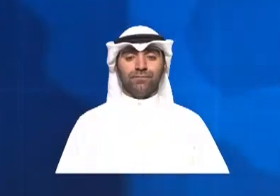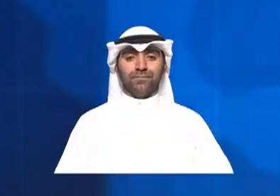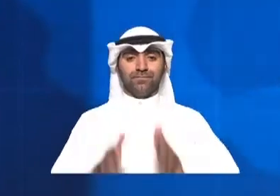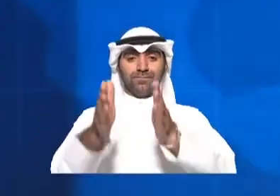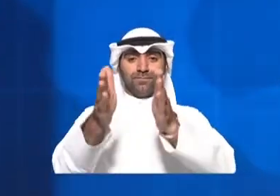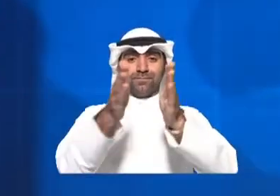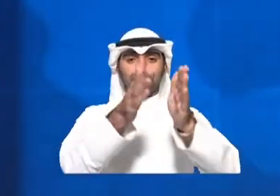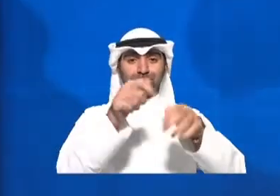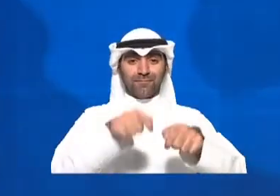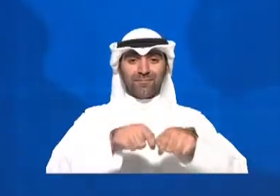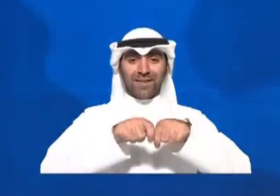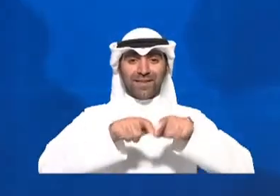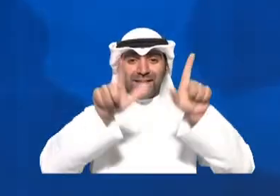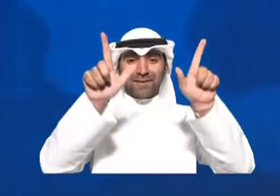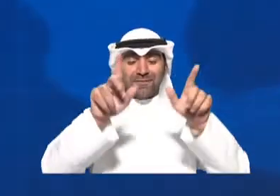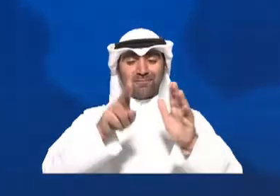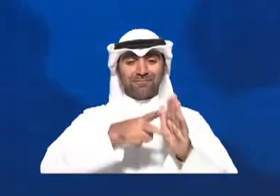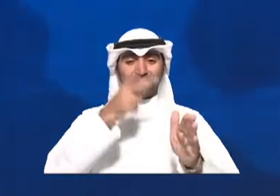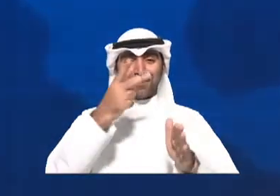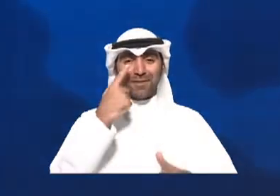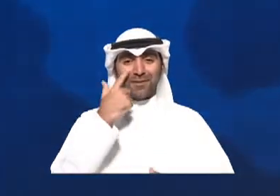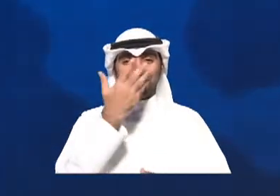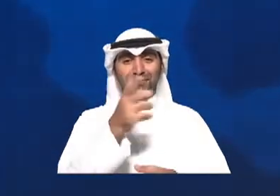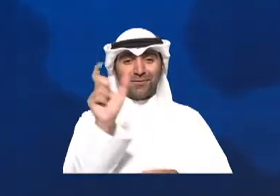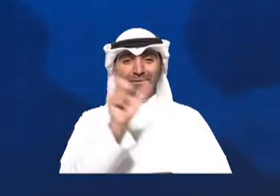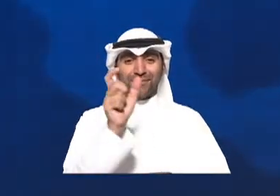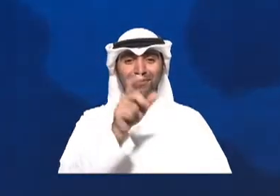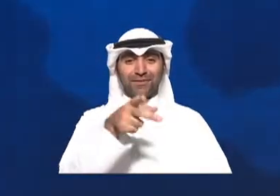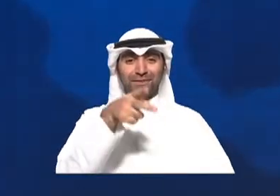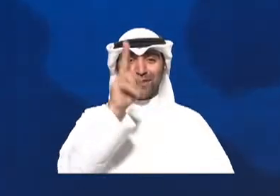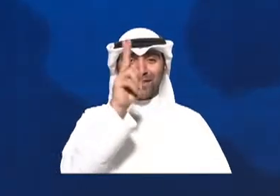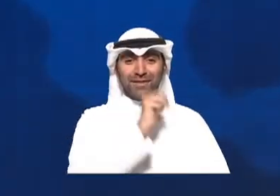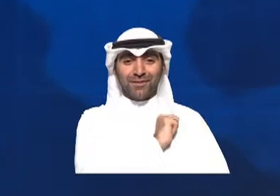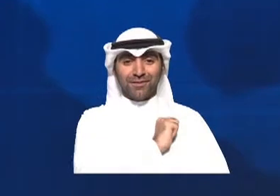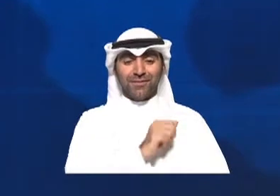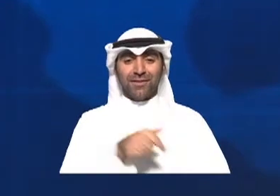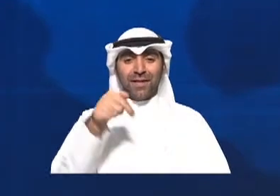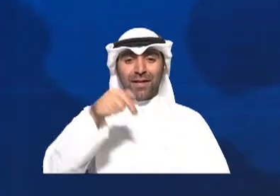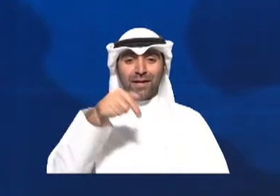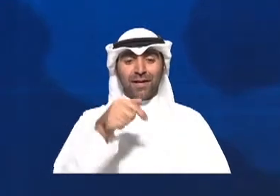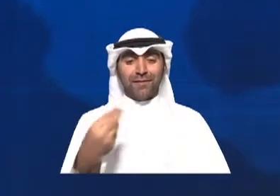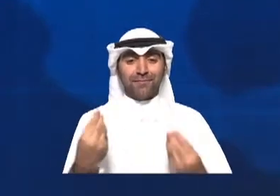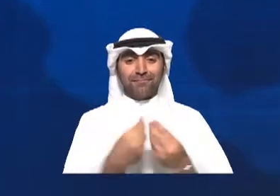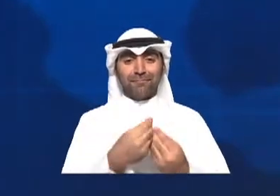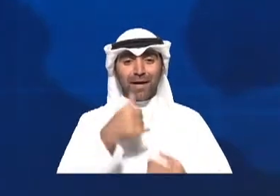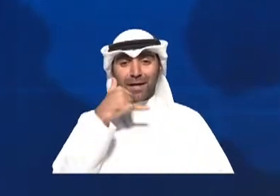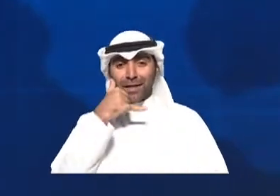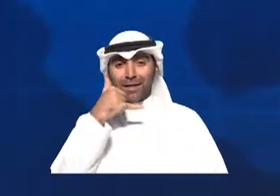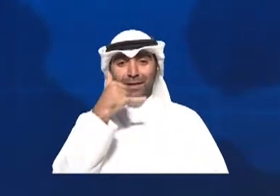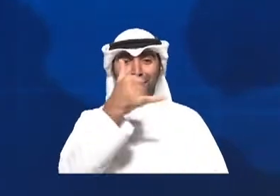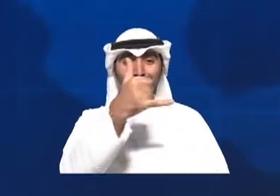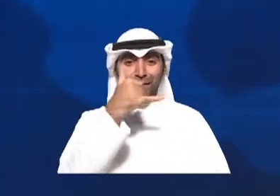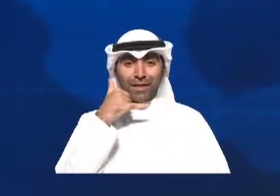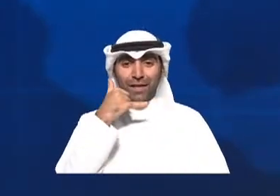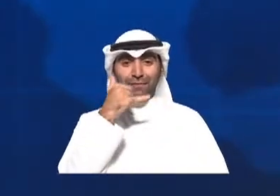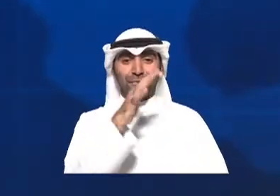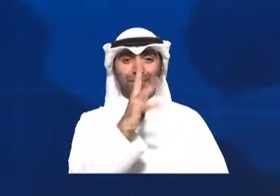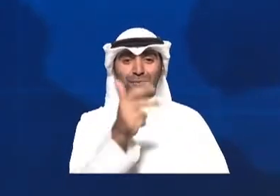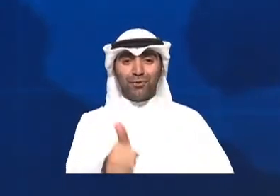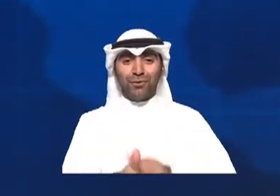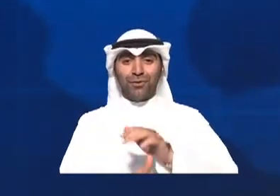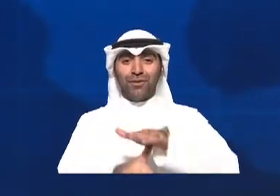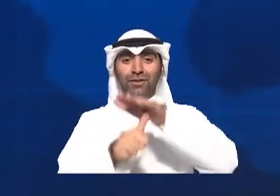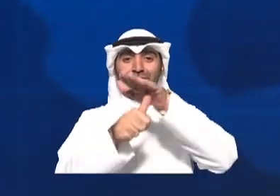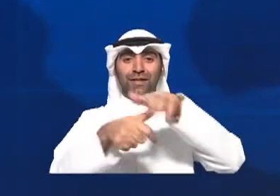مشاهدينا الكرام، أهلا بكم من جديد. ينضم إلينا عبر الهاتف رئيس تحرير جريدة الرأي الأستاذ وليد